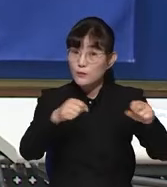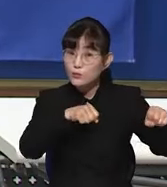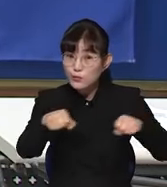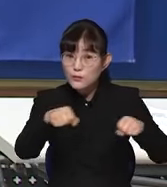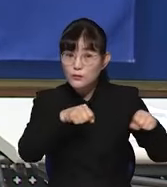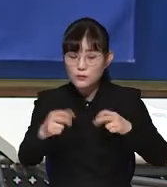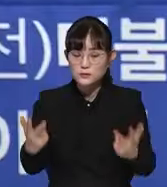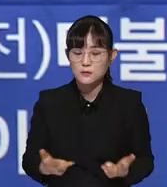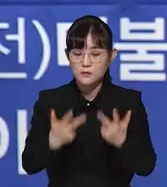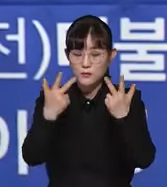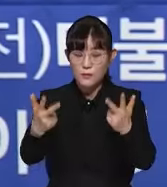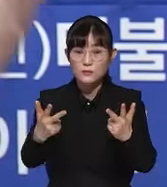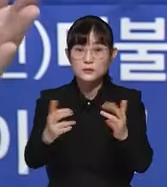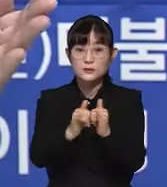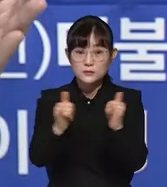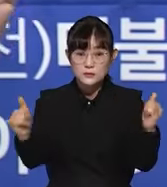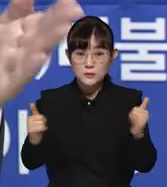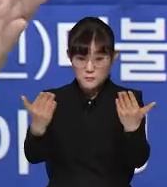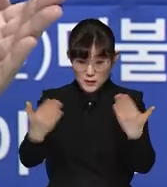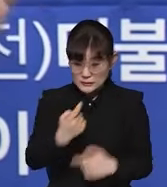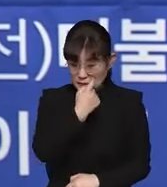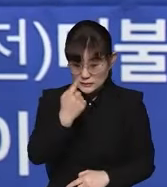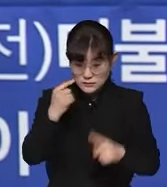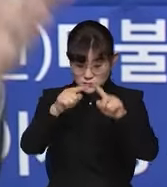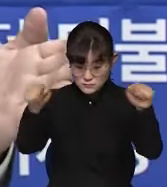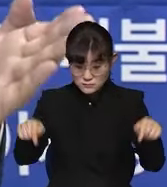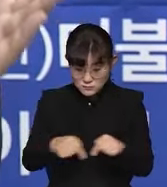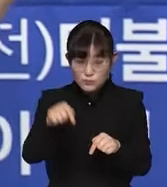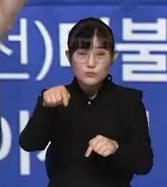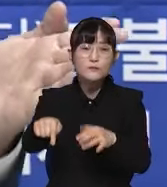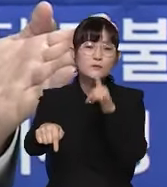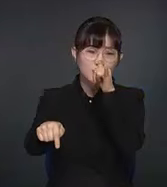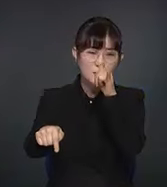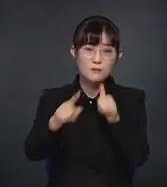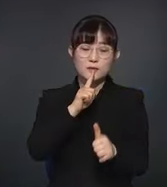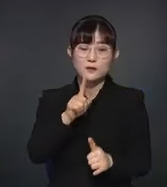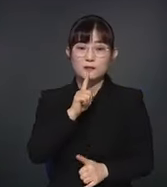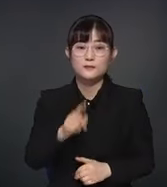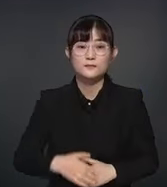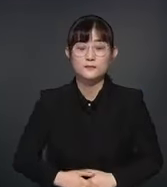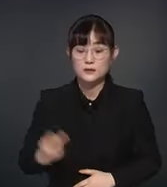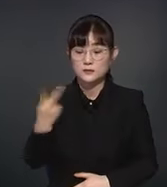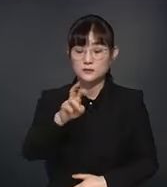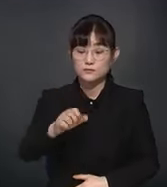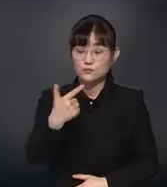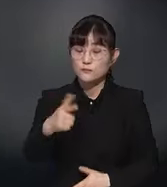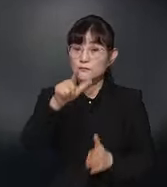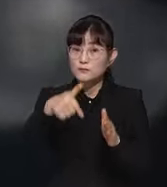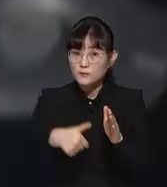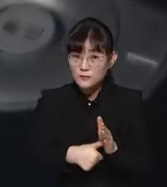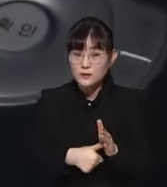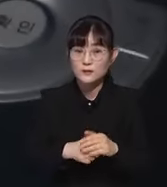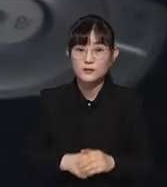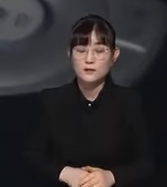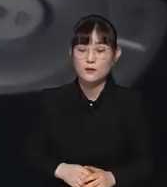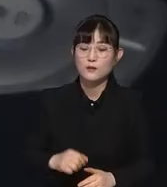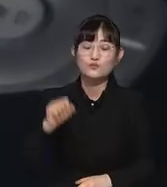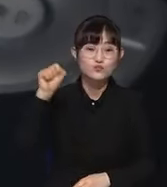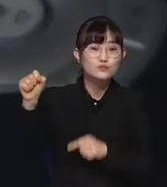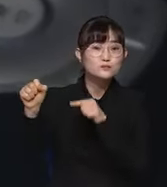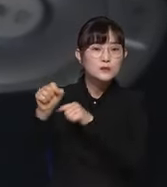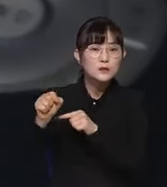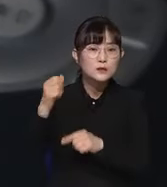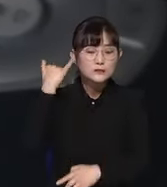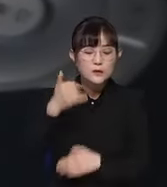활동이었고 자원봉사자들에게 받은 확인서도 존재한다고 반박했습니다. 지난 2016년 총선에서도 한 후보가